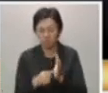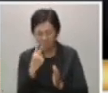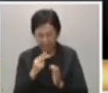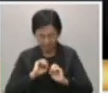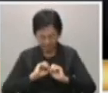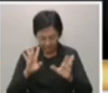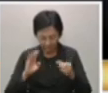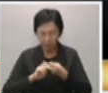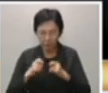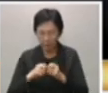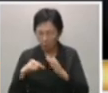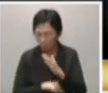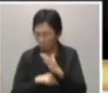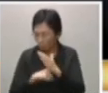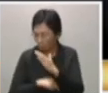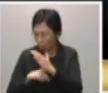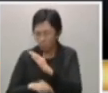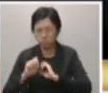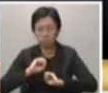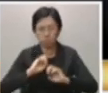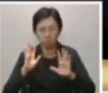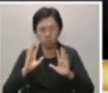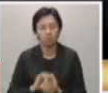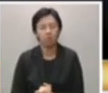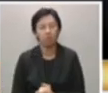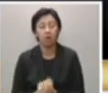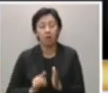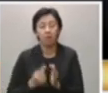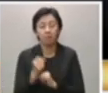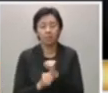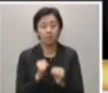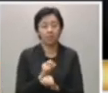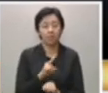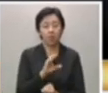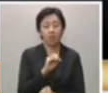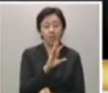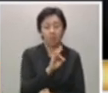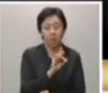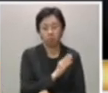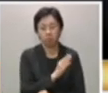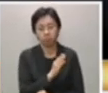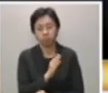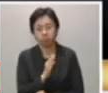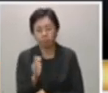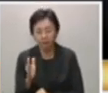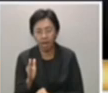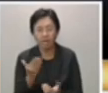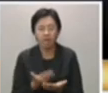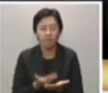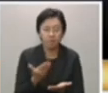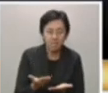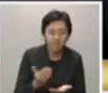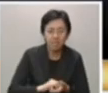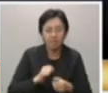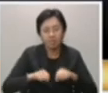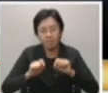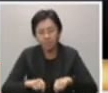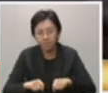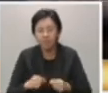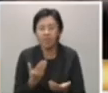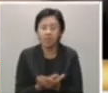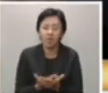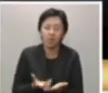ขึ้นเรื่อยๆหลังจากปี2558หลังจากเริ่มมีการจัดซื้อจัดจ้างการลงทุนขนาด